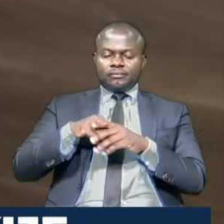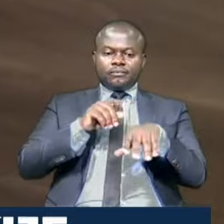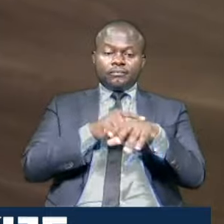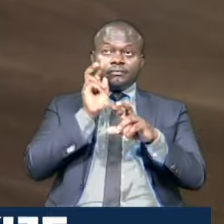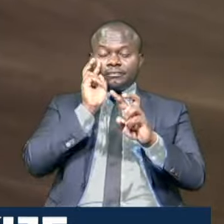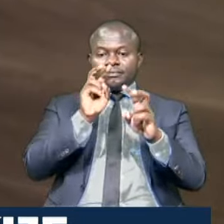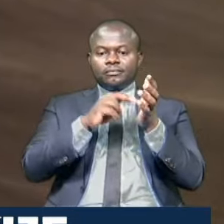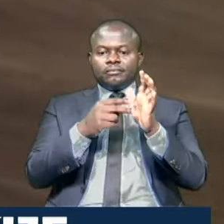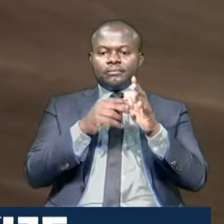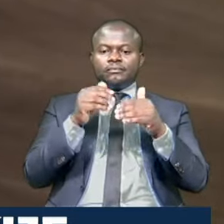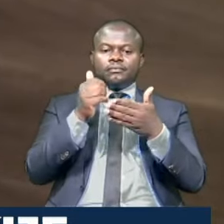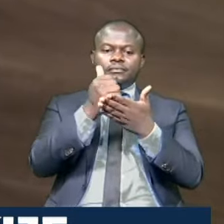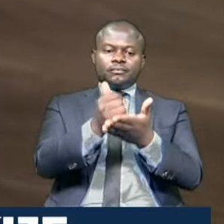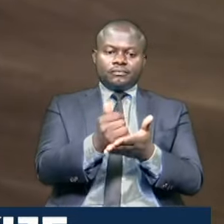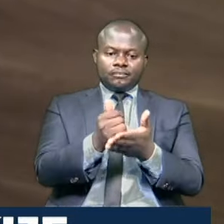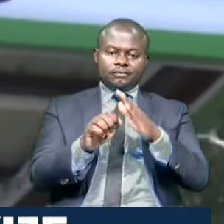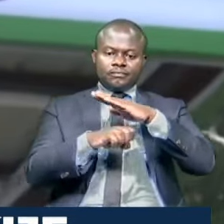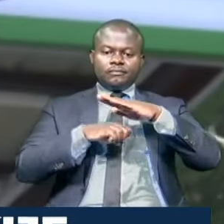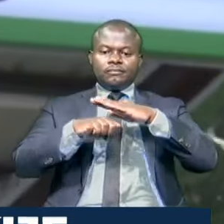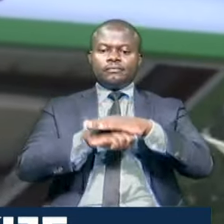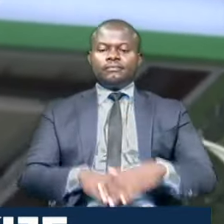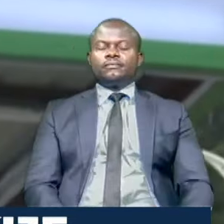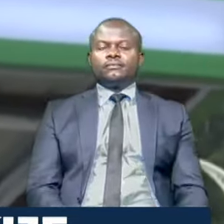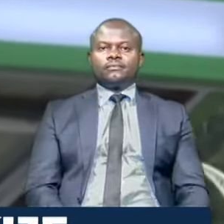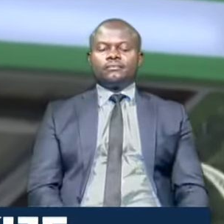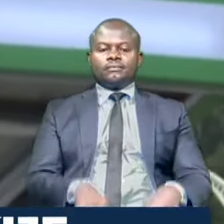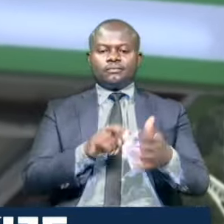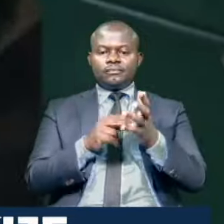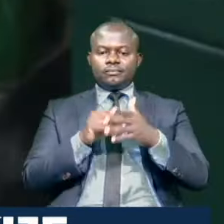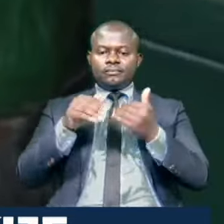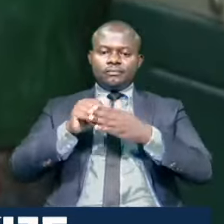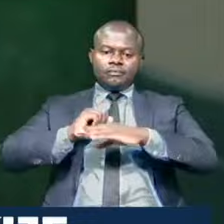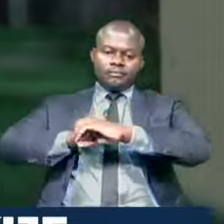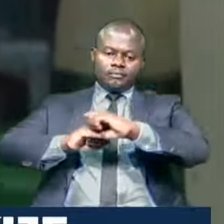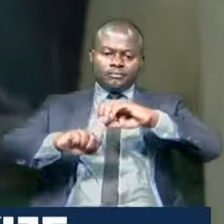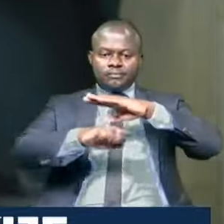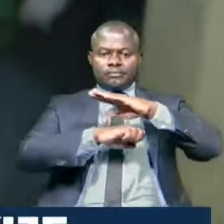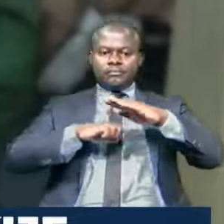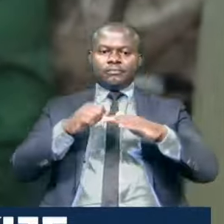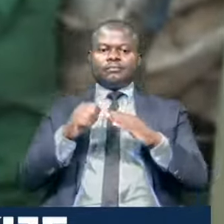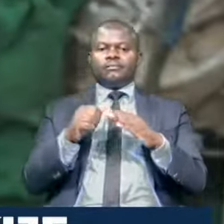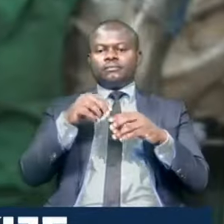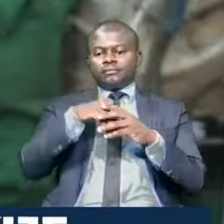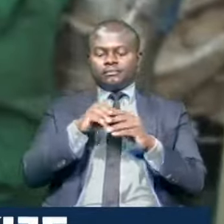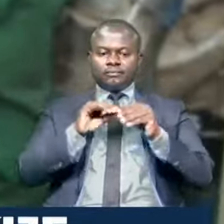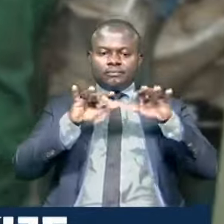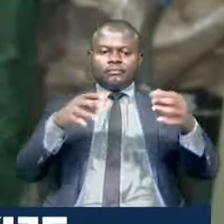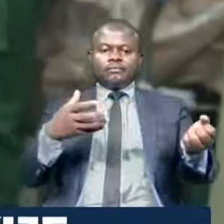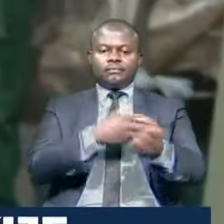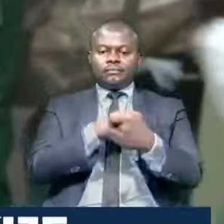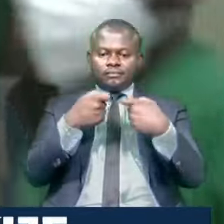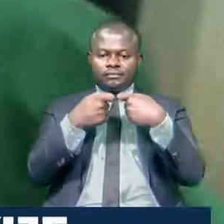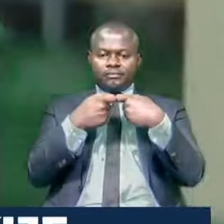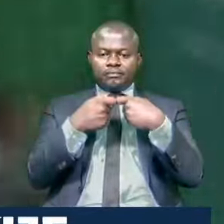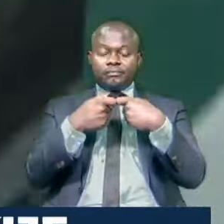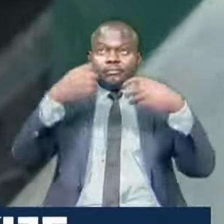barebera n'imishinga irebere igitukikije. Imishinga irengera ibidukikije ivugwa hano irimo iyo gukwirakwiza ingufu z'amashanyarazi